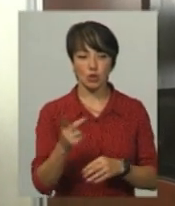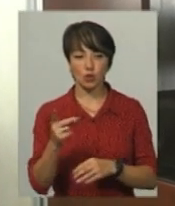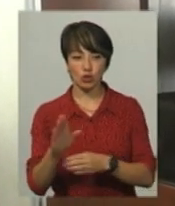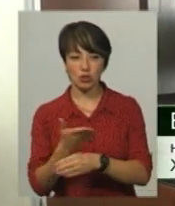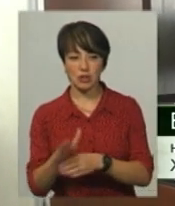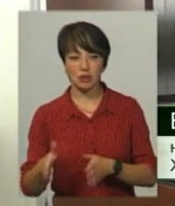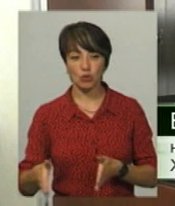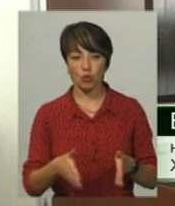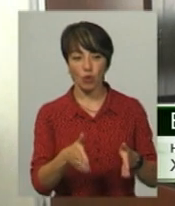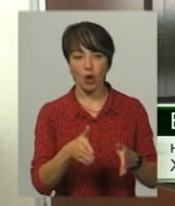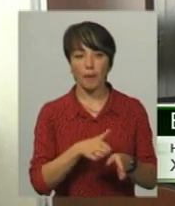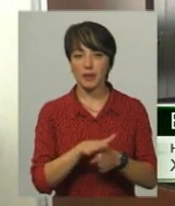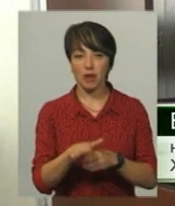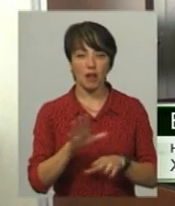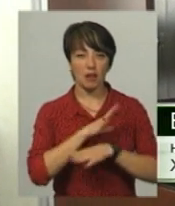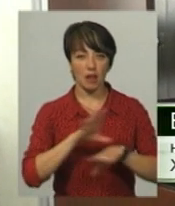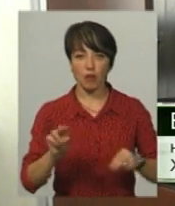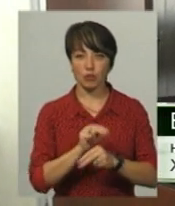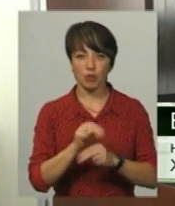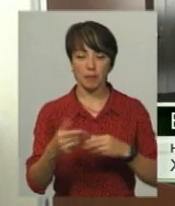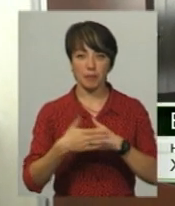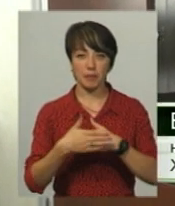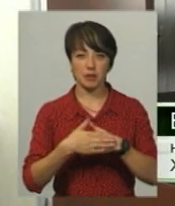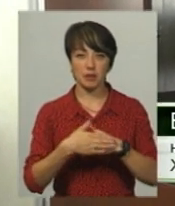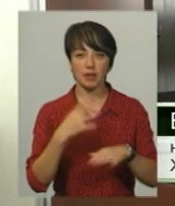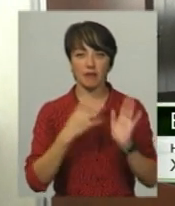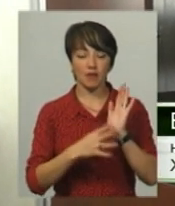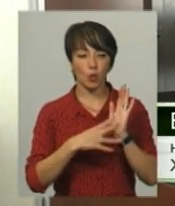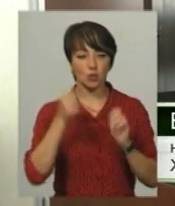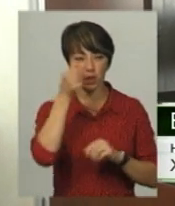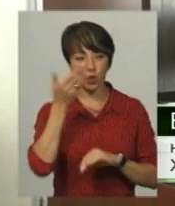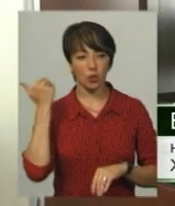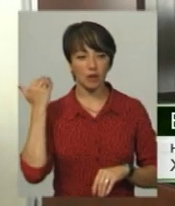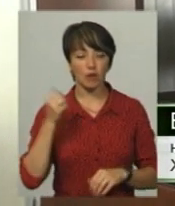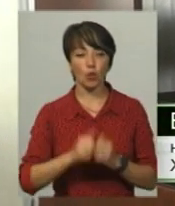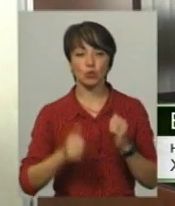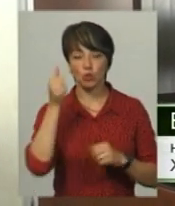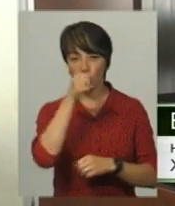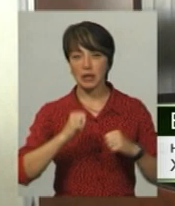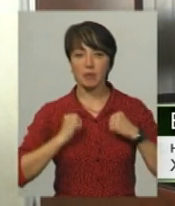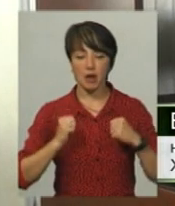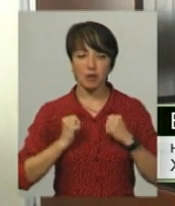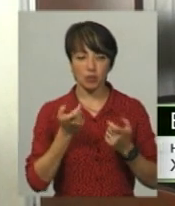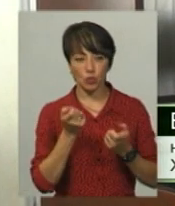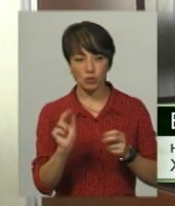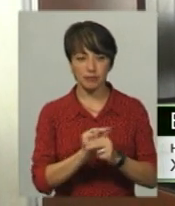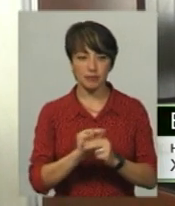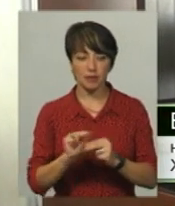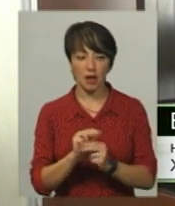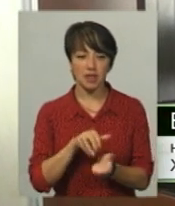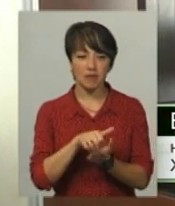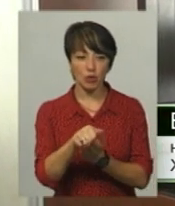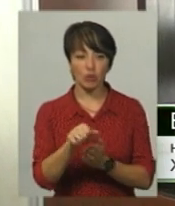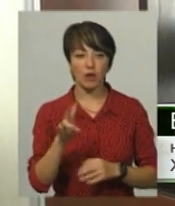дороги капітально не ремонтувалася десь, мабуть, з 90-х років. Кожного року намагаємося її підлатувати та асфальтувати,